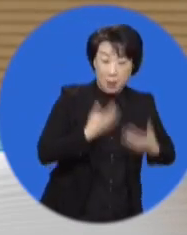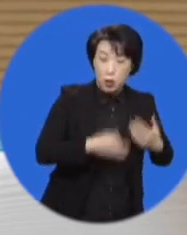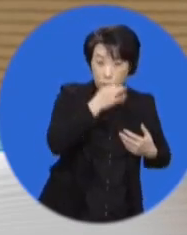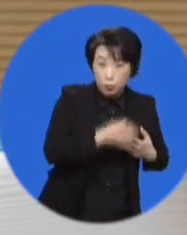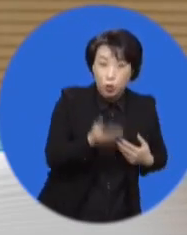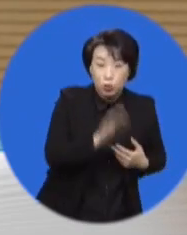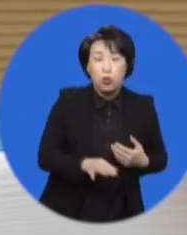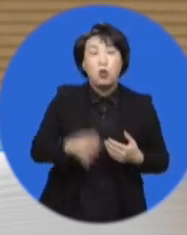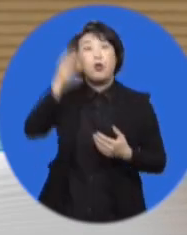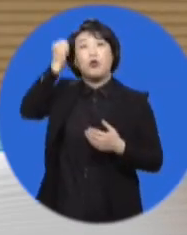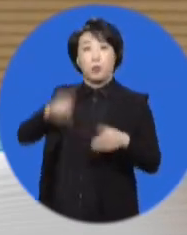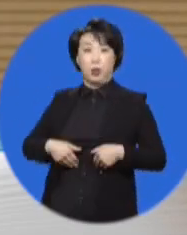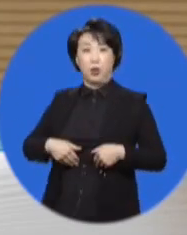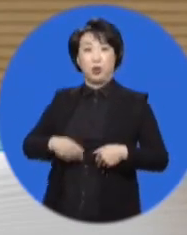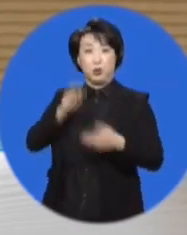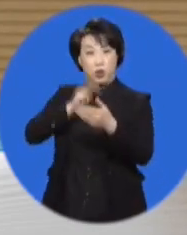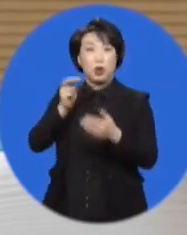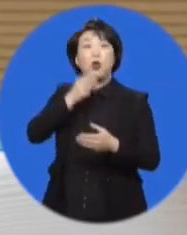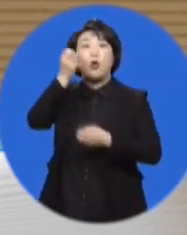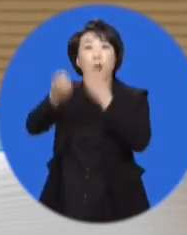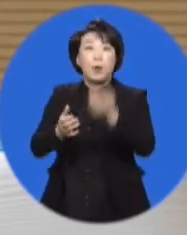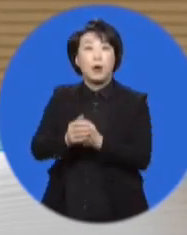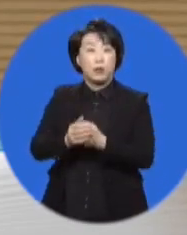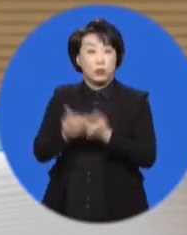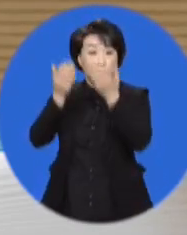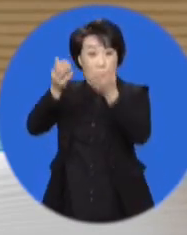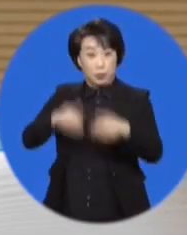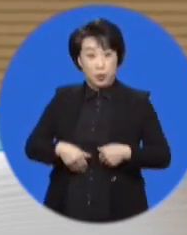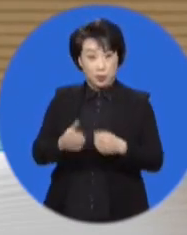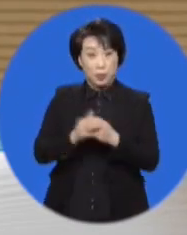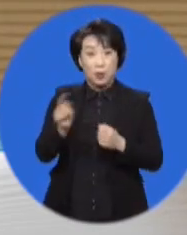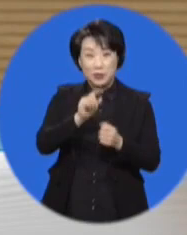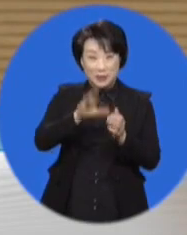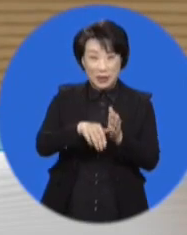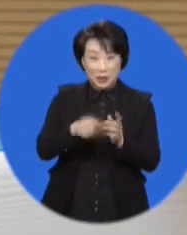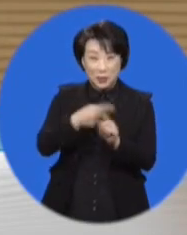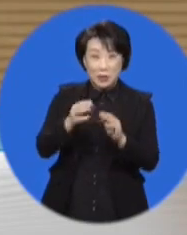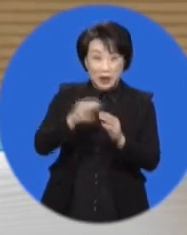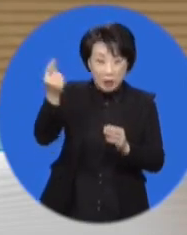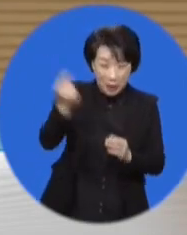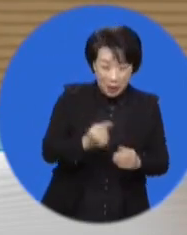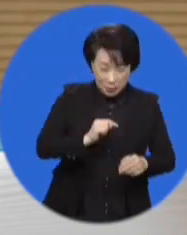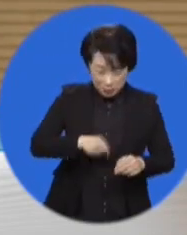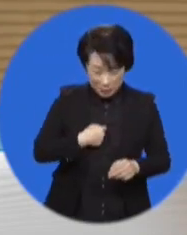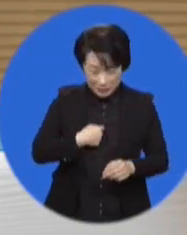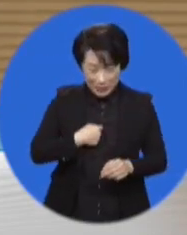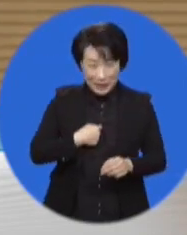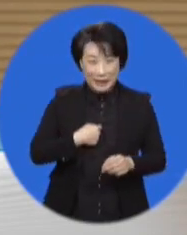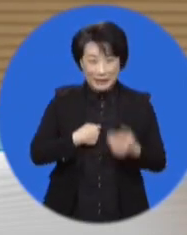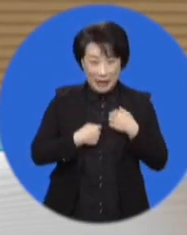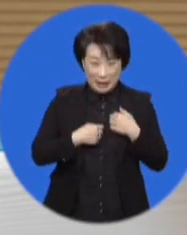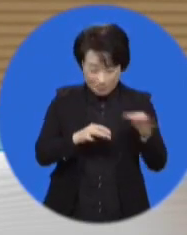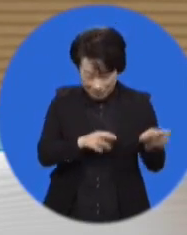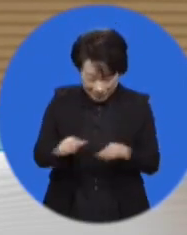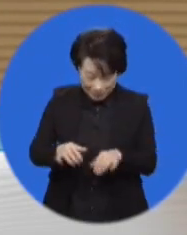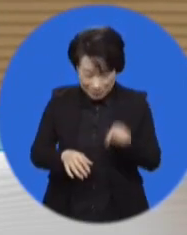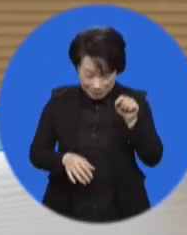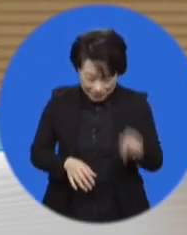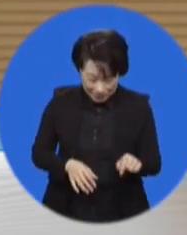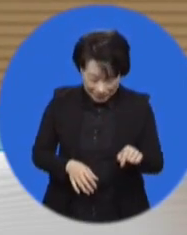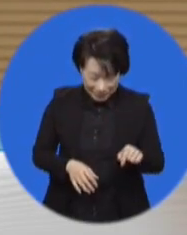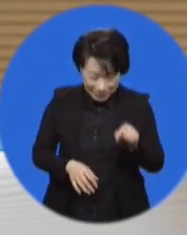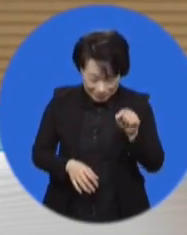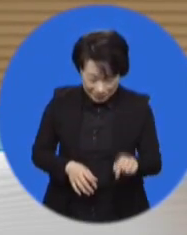찬양을 해야 되니까? 그래도 왜 해야 돼? 응? 그럼 이제 어떤 때는 교회가서 혼자 이제 눌러. 이제